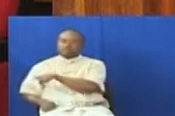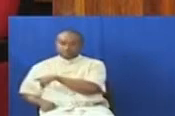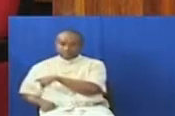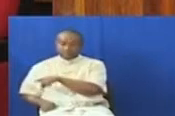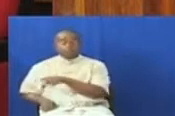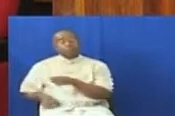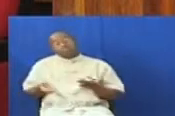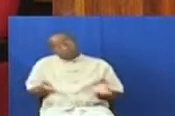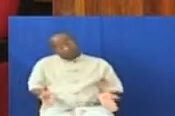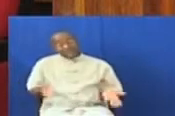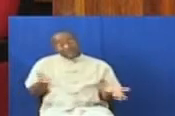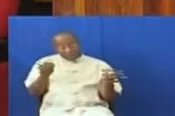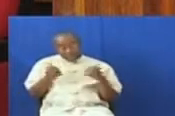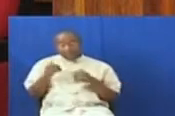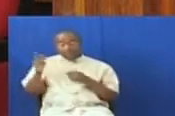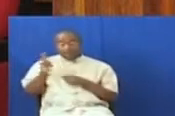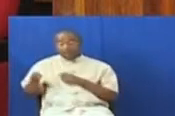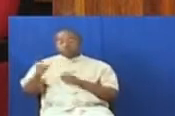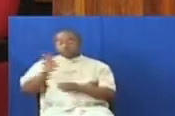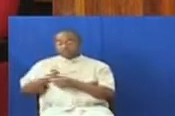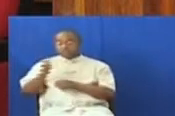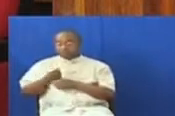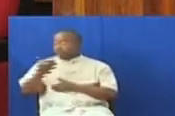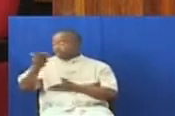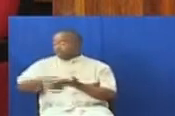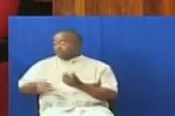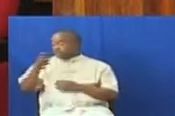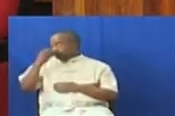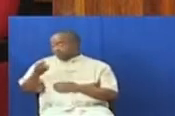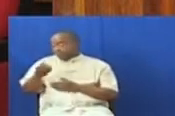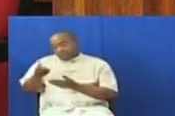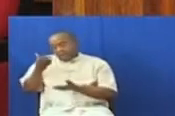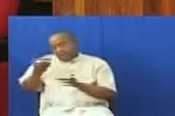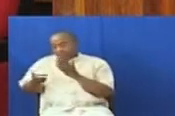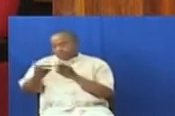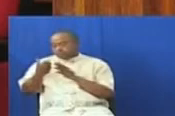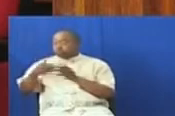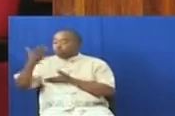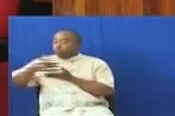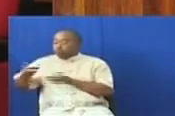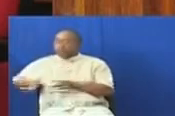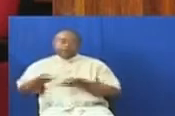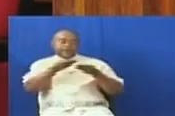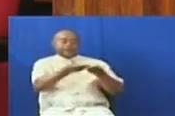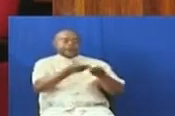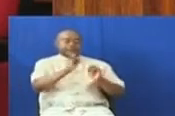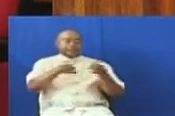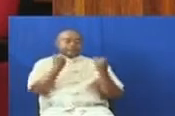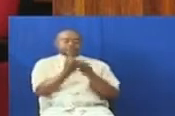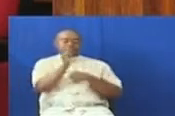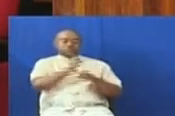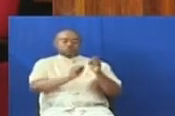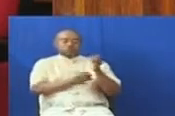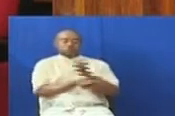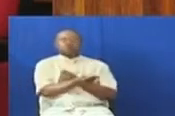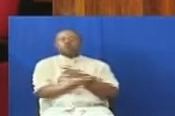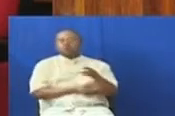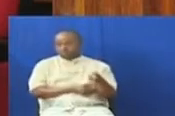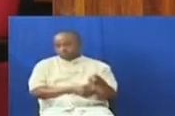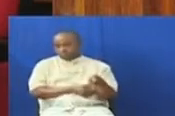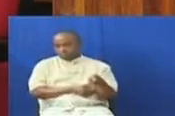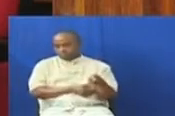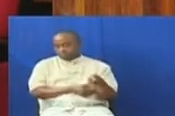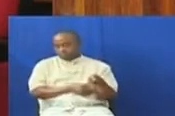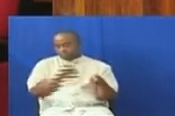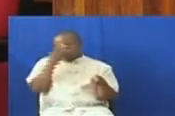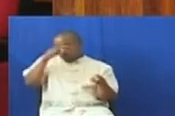chafu kwa sababu ya document hizi kuwepo TAKUKURU na wao kutokuwa na nakala ya aina yoyote wakati ni sahihi zile